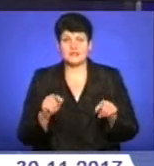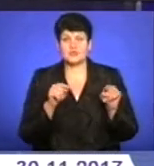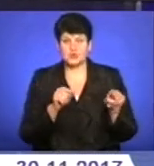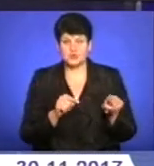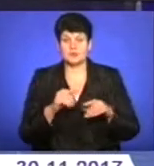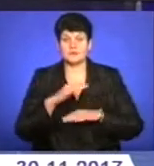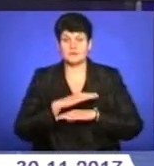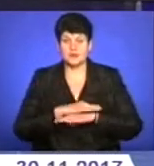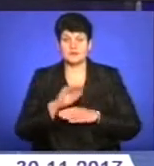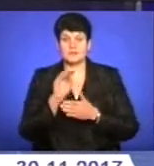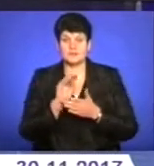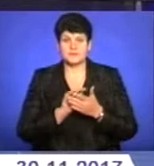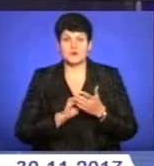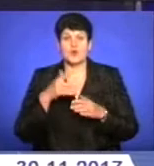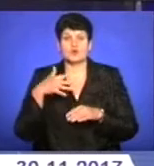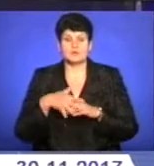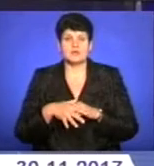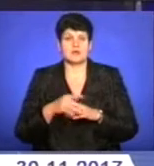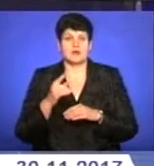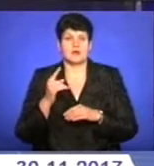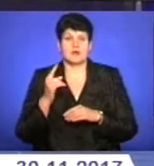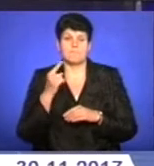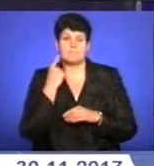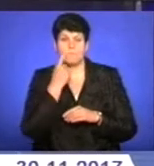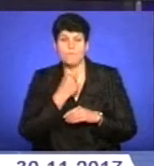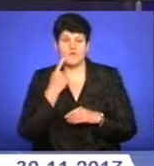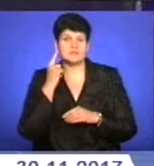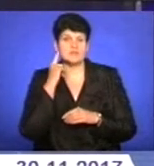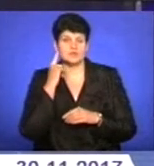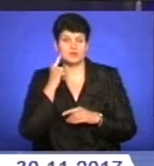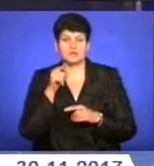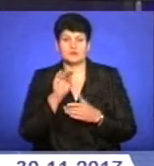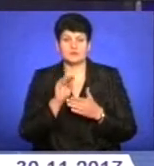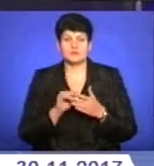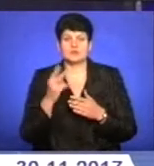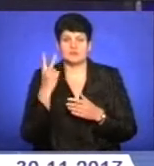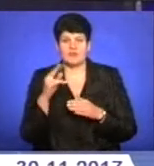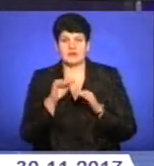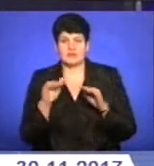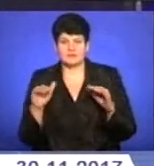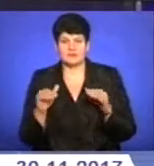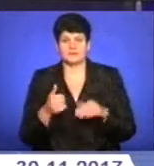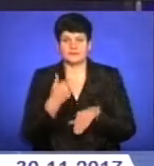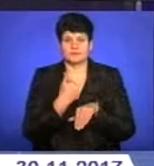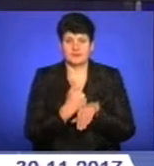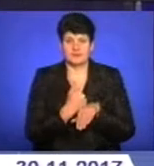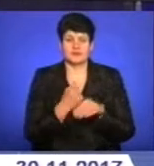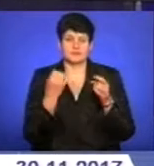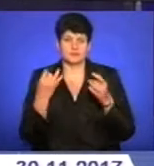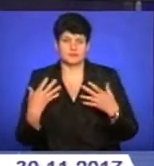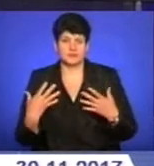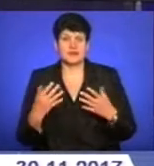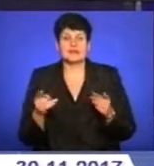додано частину розуміння мови на слух, аудіювання, а також тест матиме два рівні – академічний та профільний. Які ще зміни